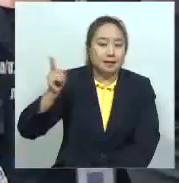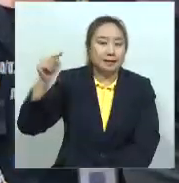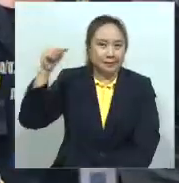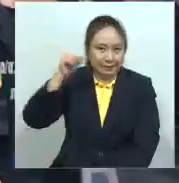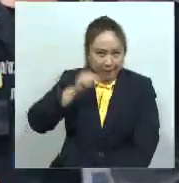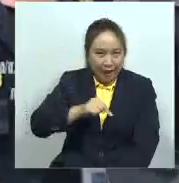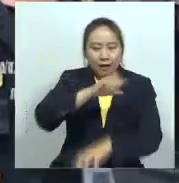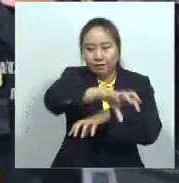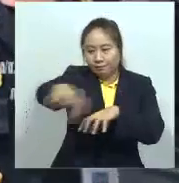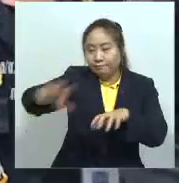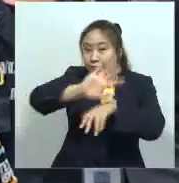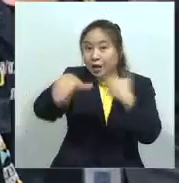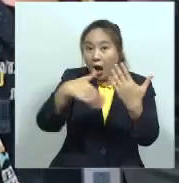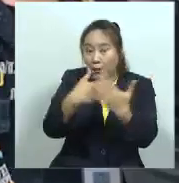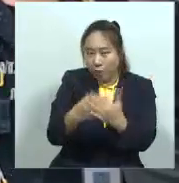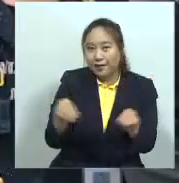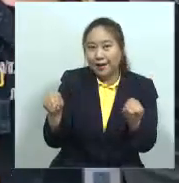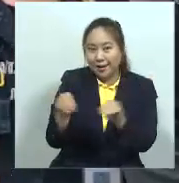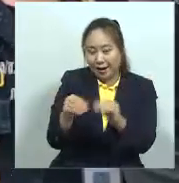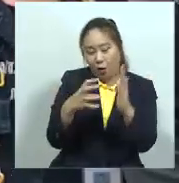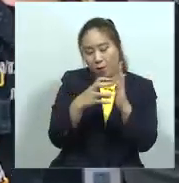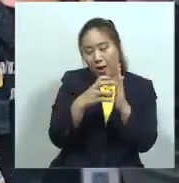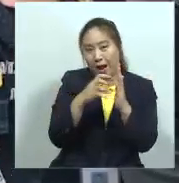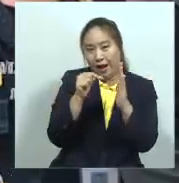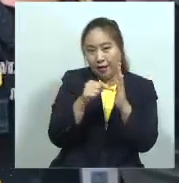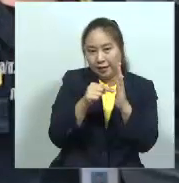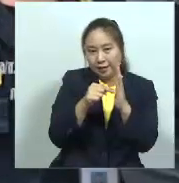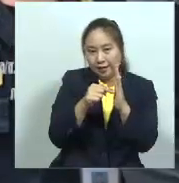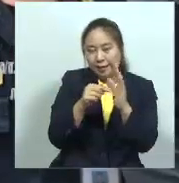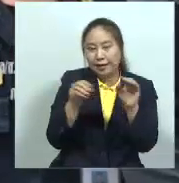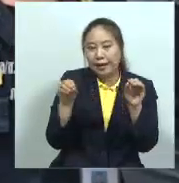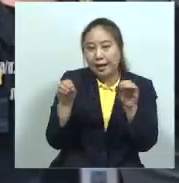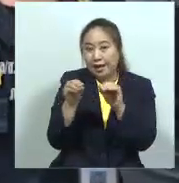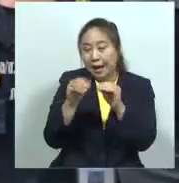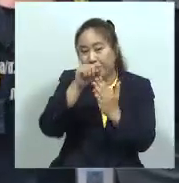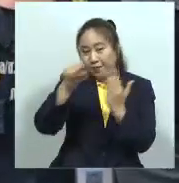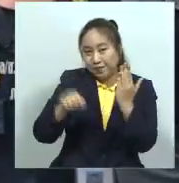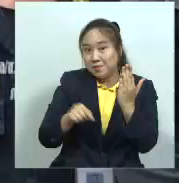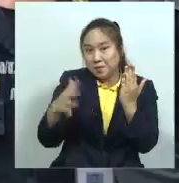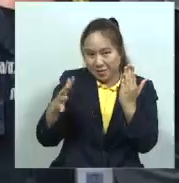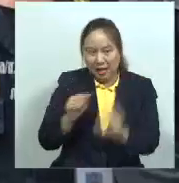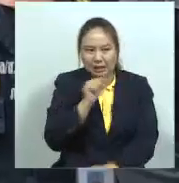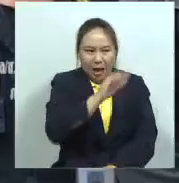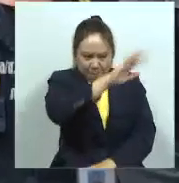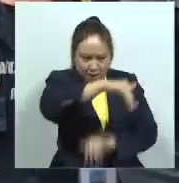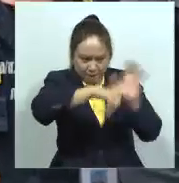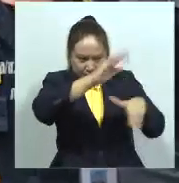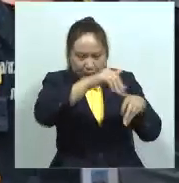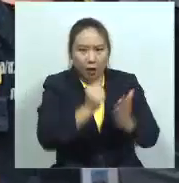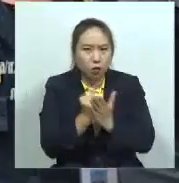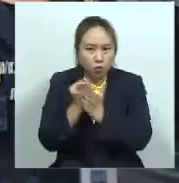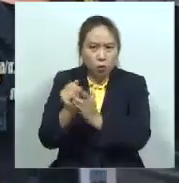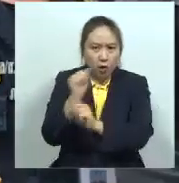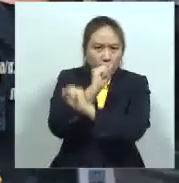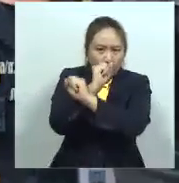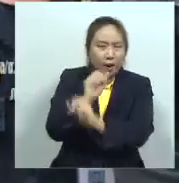านทุกด่านนะครับที่อยู่ส่วนภาคกลางนะครับที่ไม่ติดชายแดนนะครับเข้ามาช่วยเฝ้าระวังแล้ว